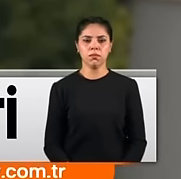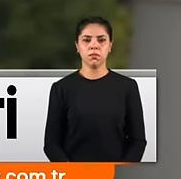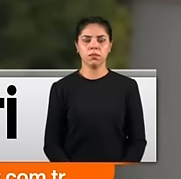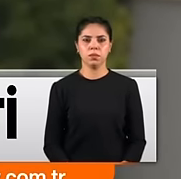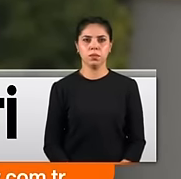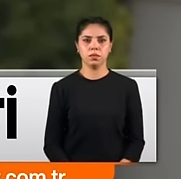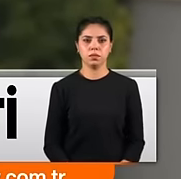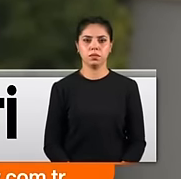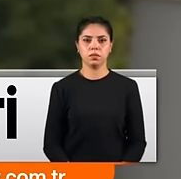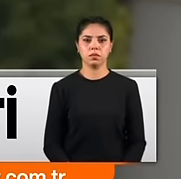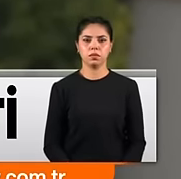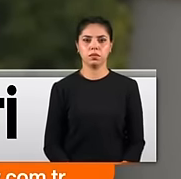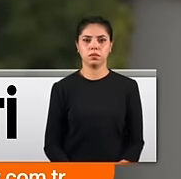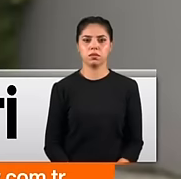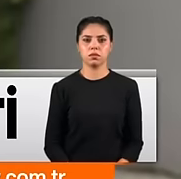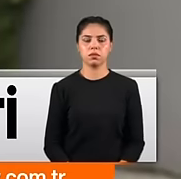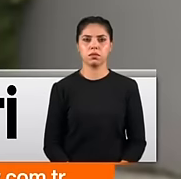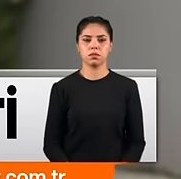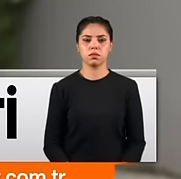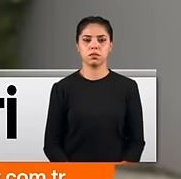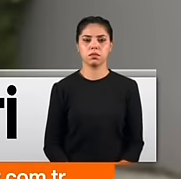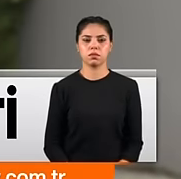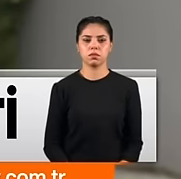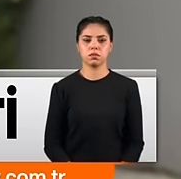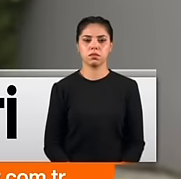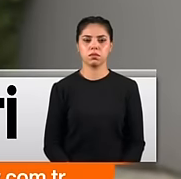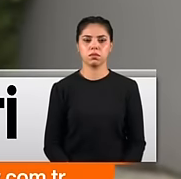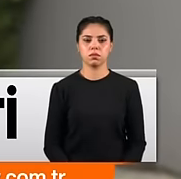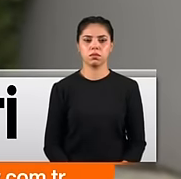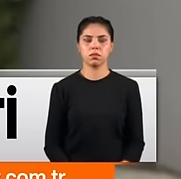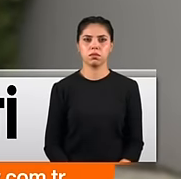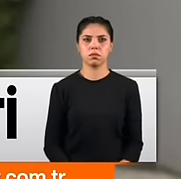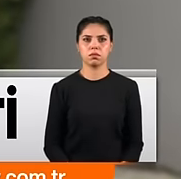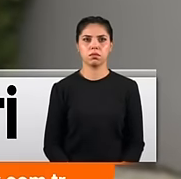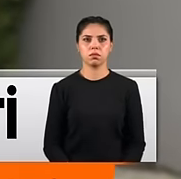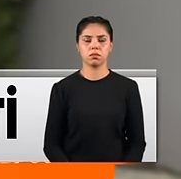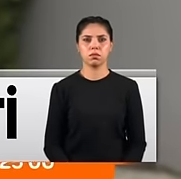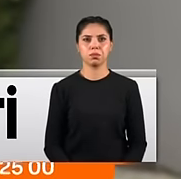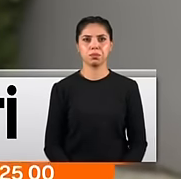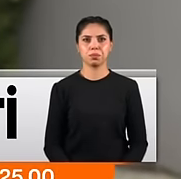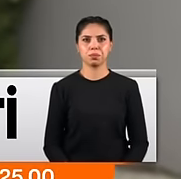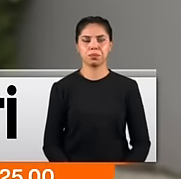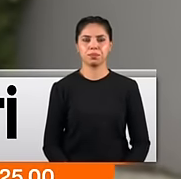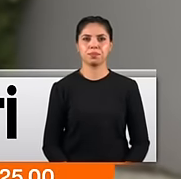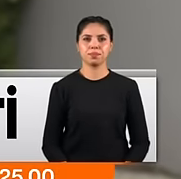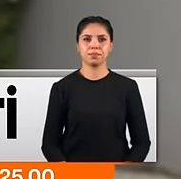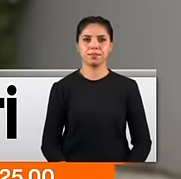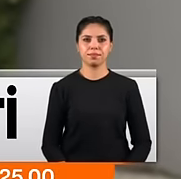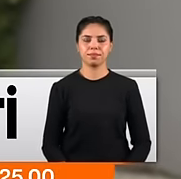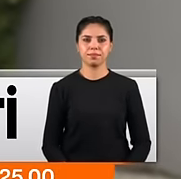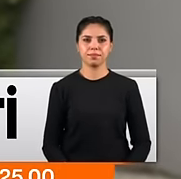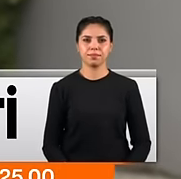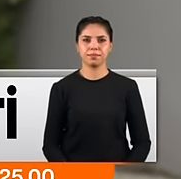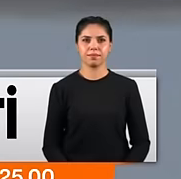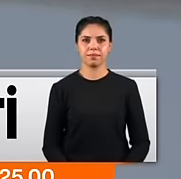komisyondan zaten geçti. Dışişleri Komisyonumuz şu anda kongreyle bu